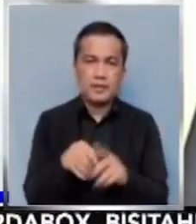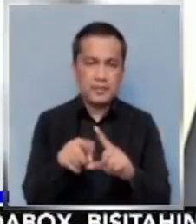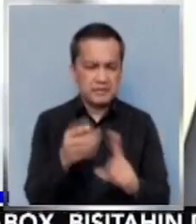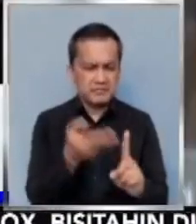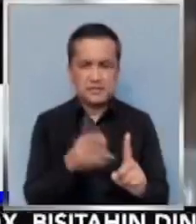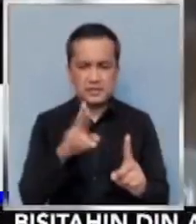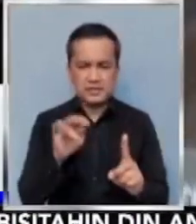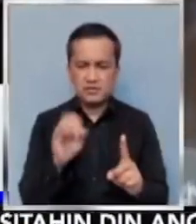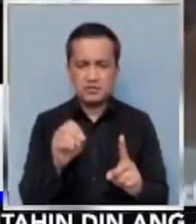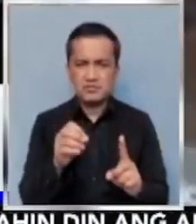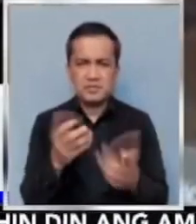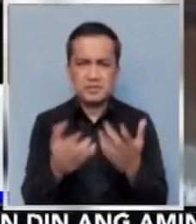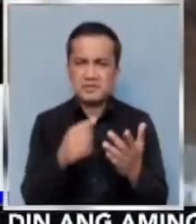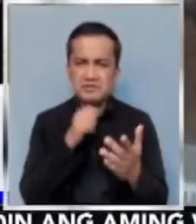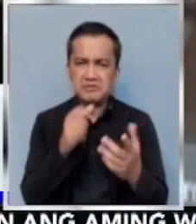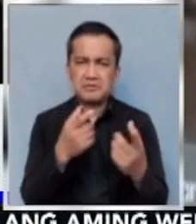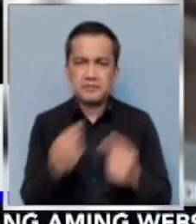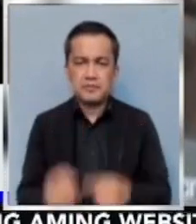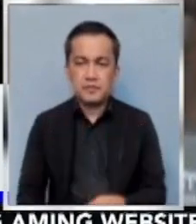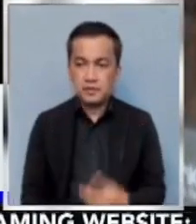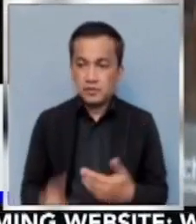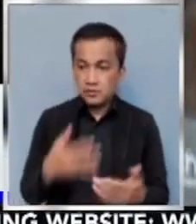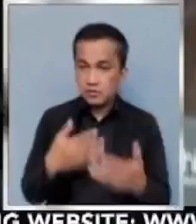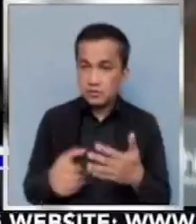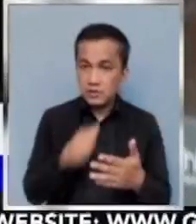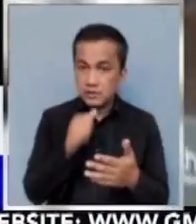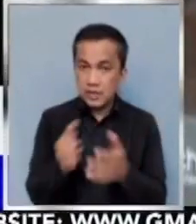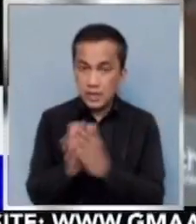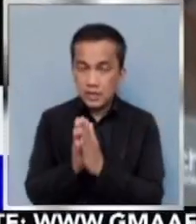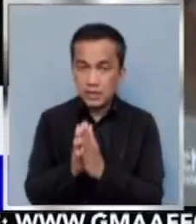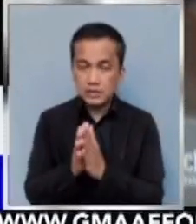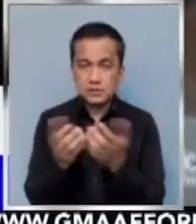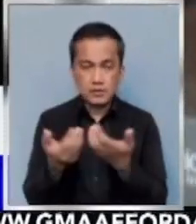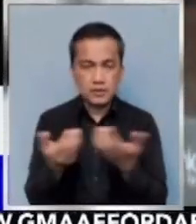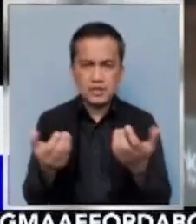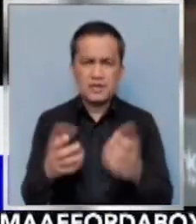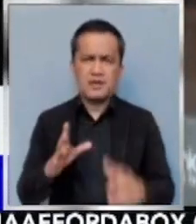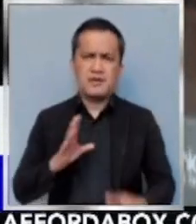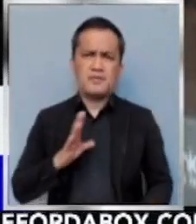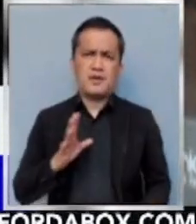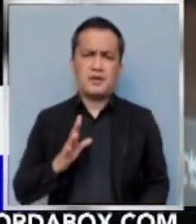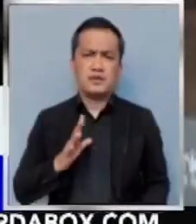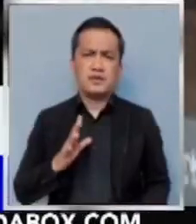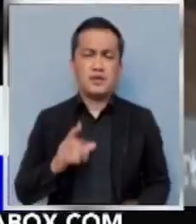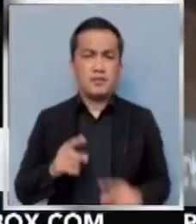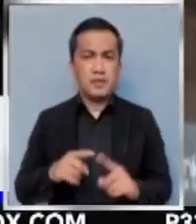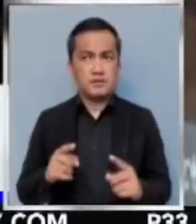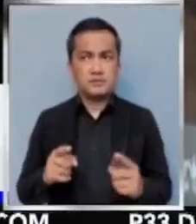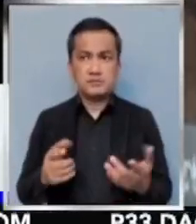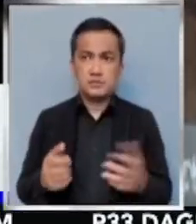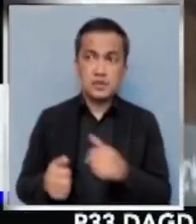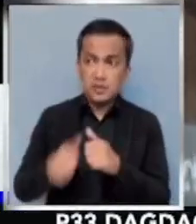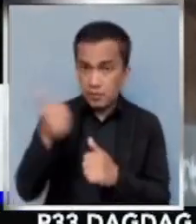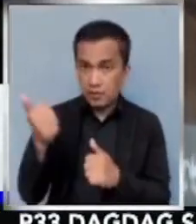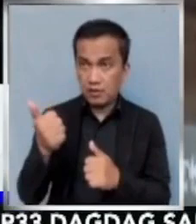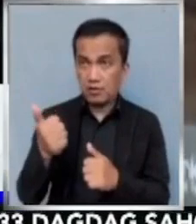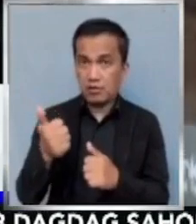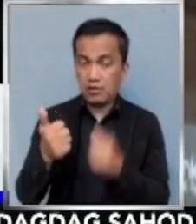ito gawin. Kahit di kami maghingi ng exemption, okay lang. Pero siyempre, sa iba, kailangan siguro kasi